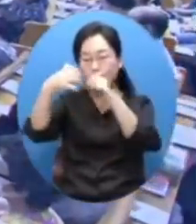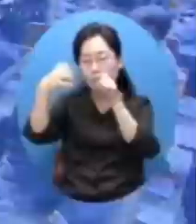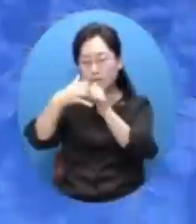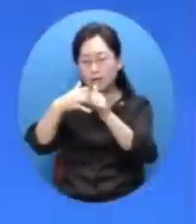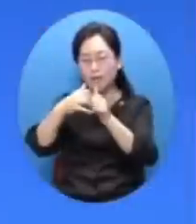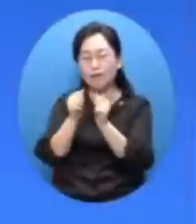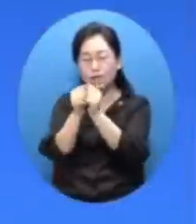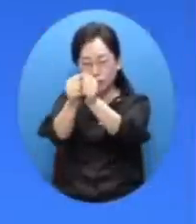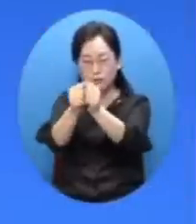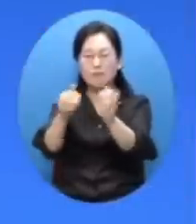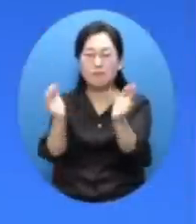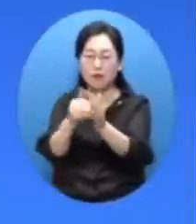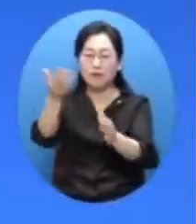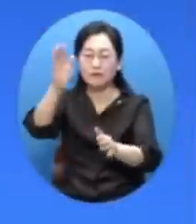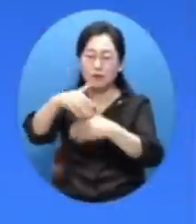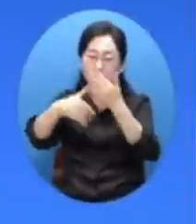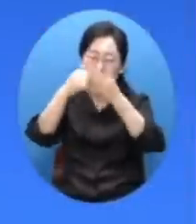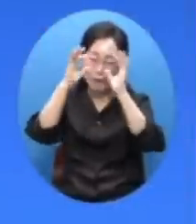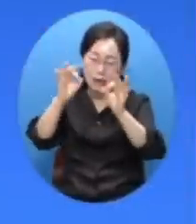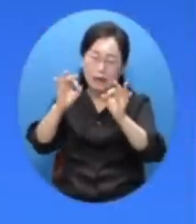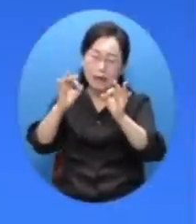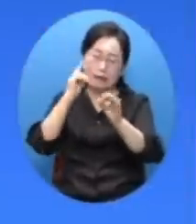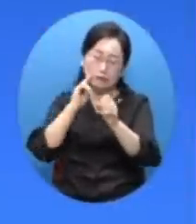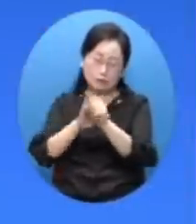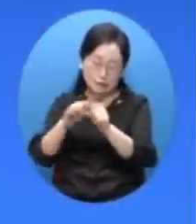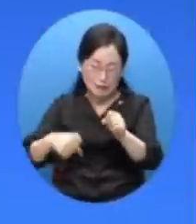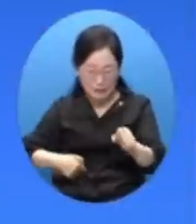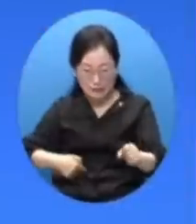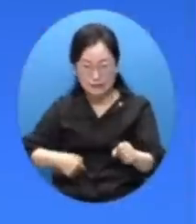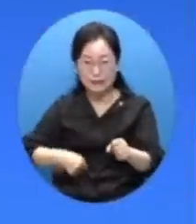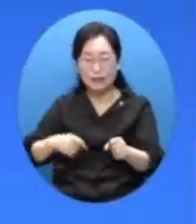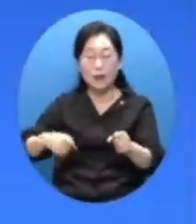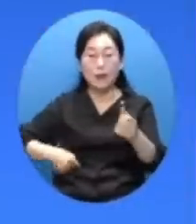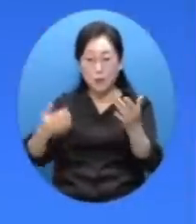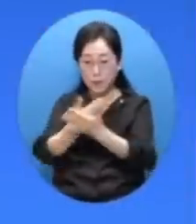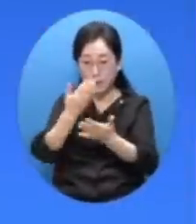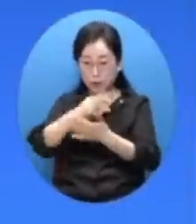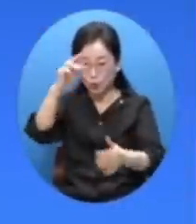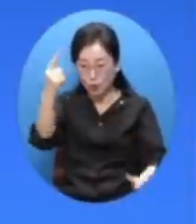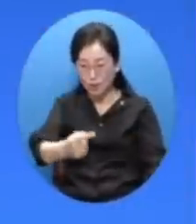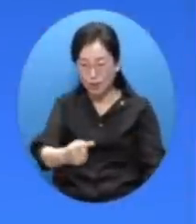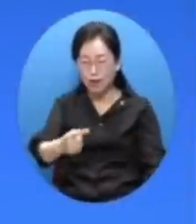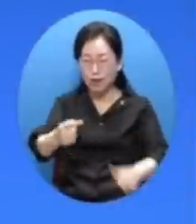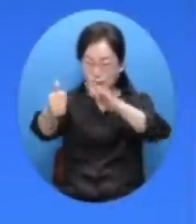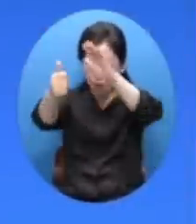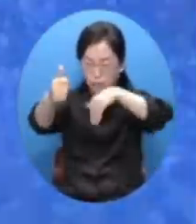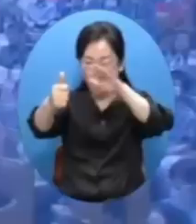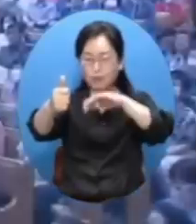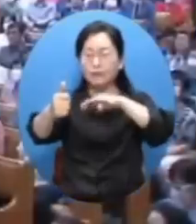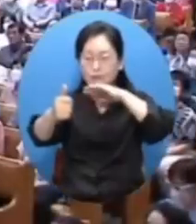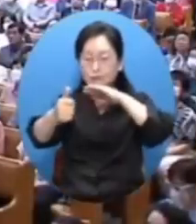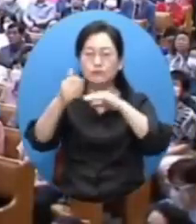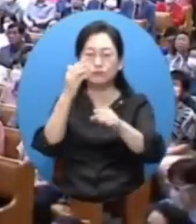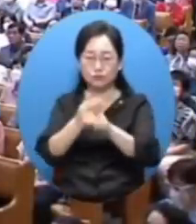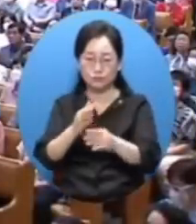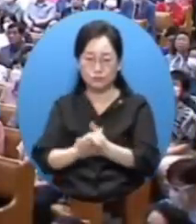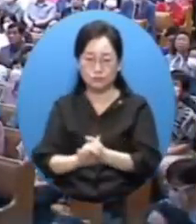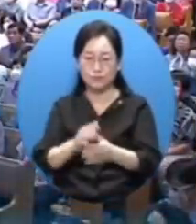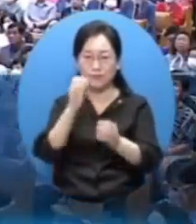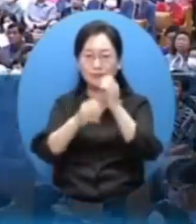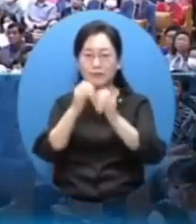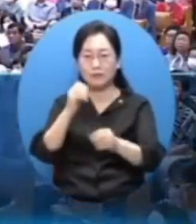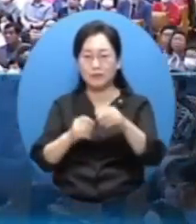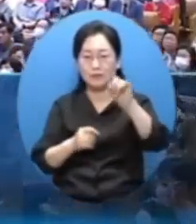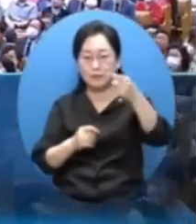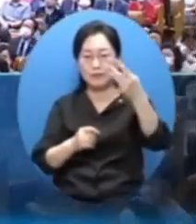궁휼히 여겼습니다. 포로 생활하고 있는 저들을 궁휼히 여시고 회개하고 돌아오기만을 기다리셨던 것입니다. 시편